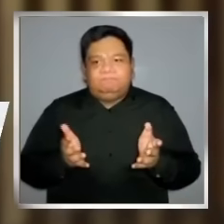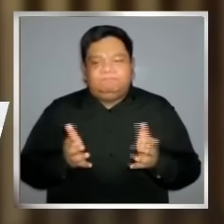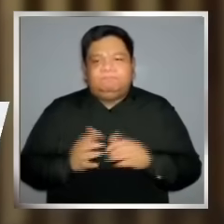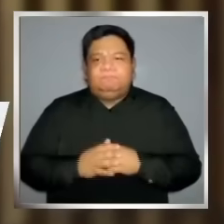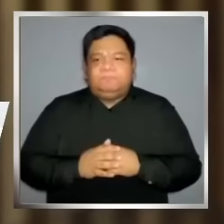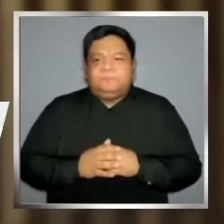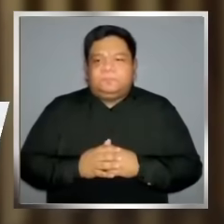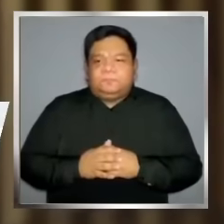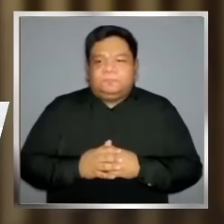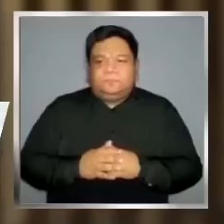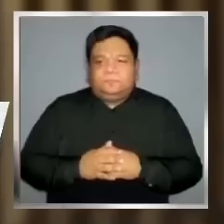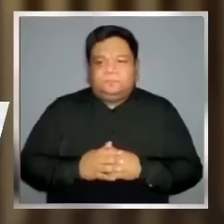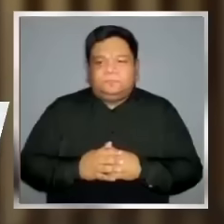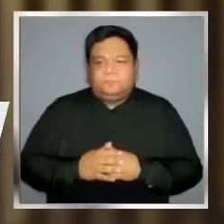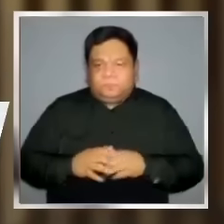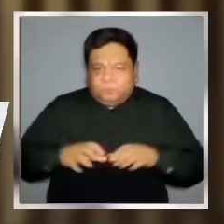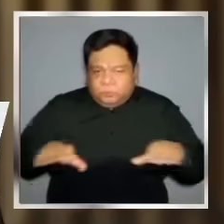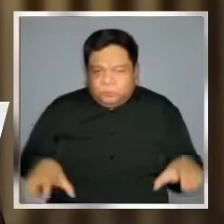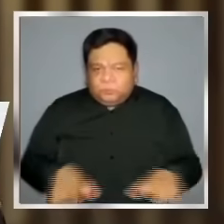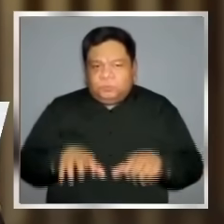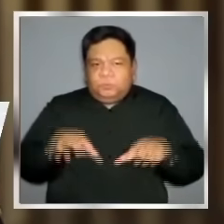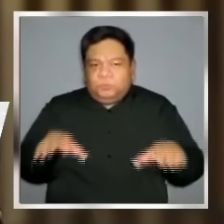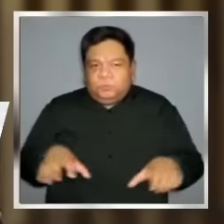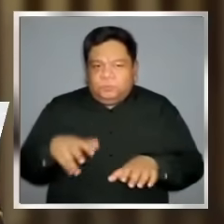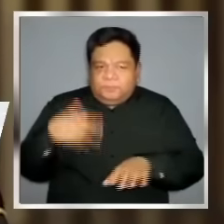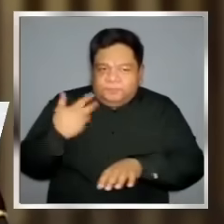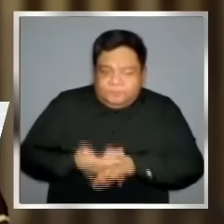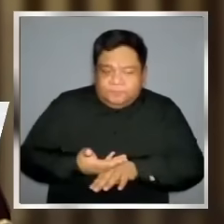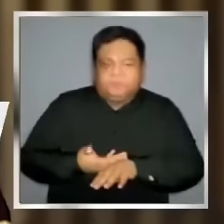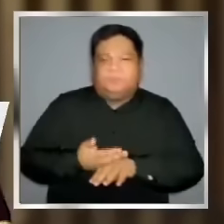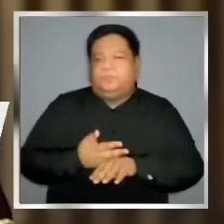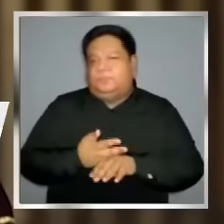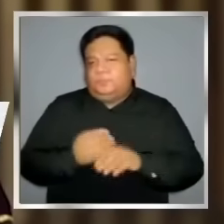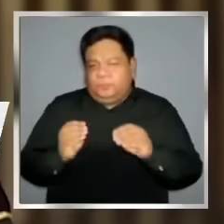to work harder than ever before.